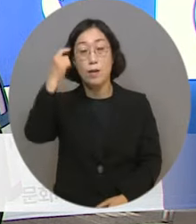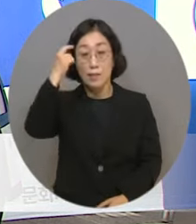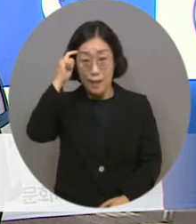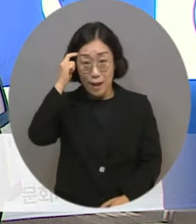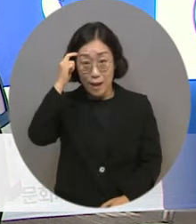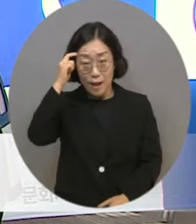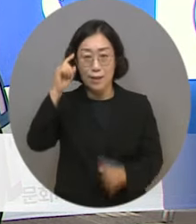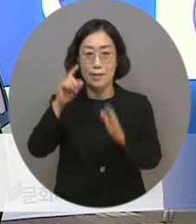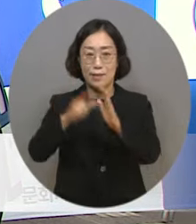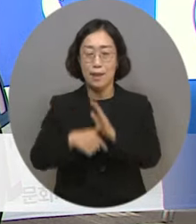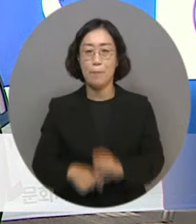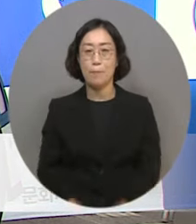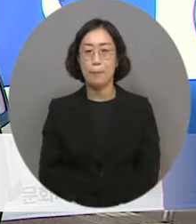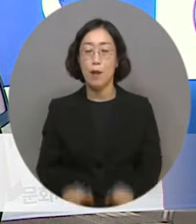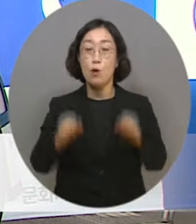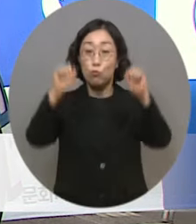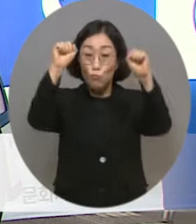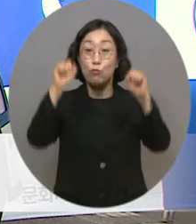생각했을 때